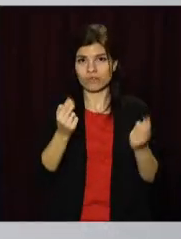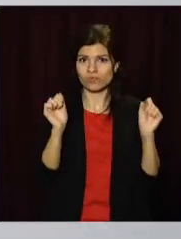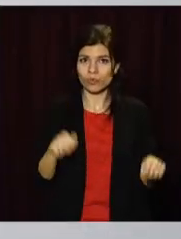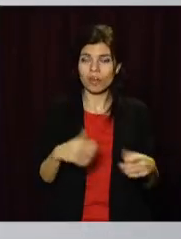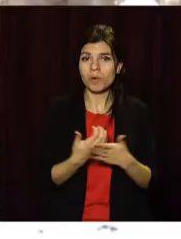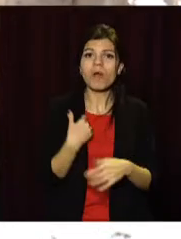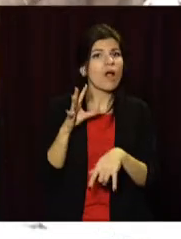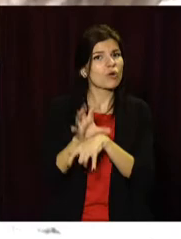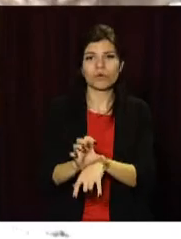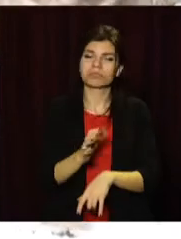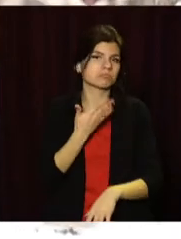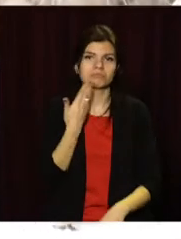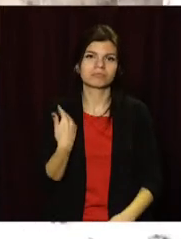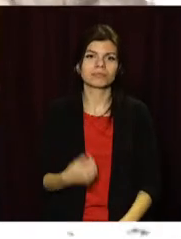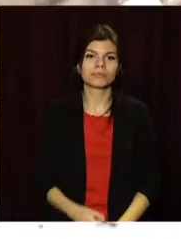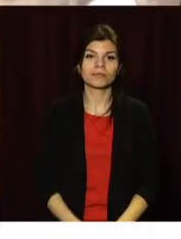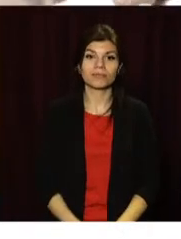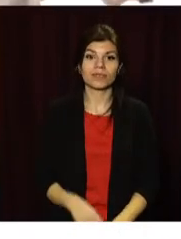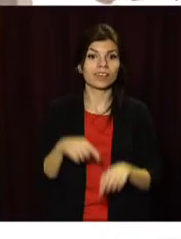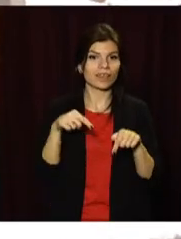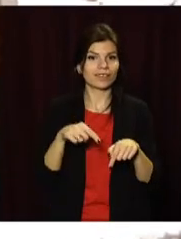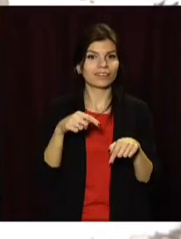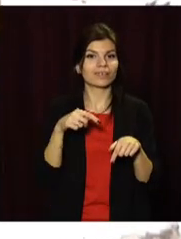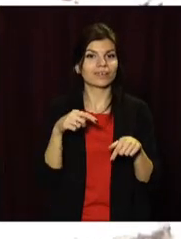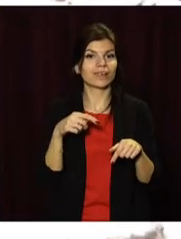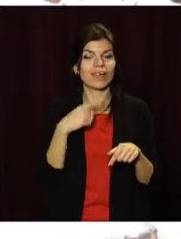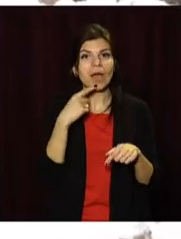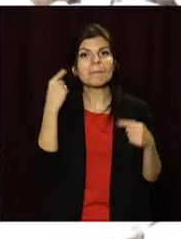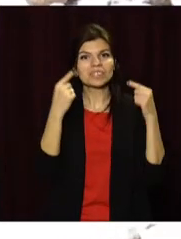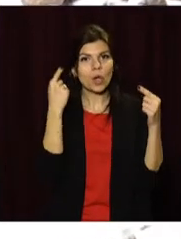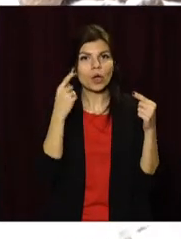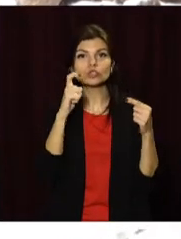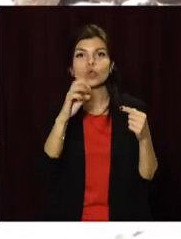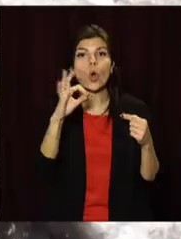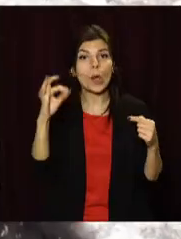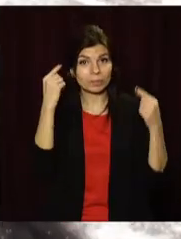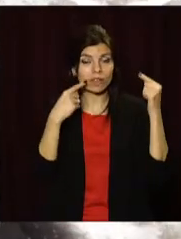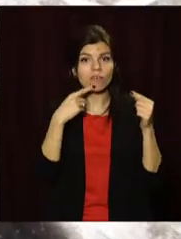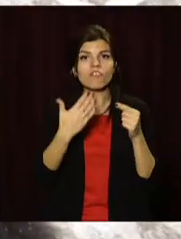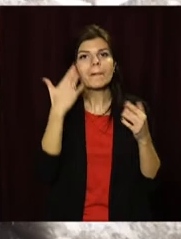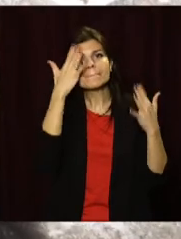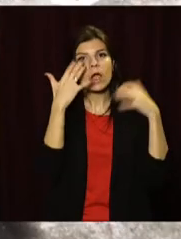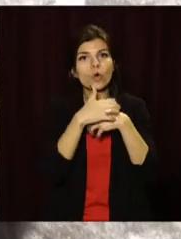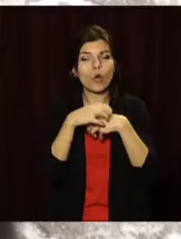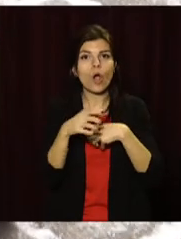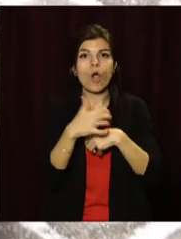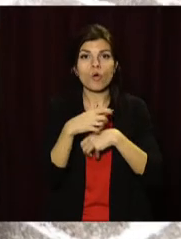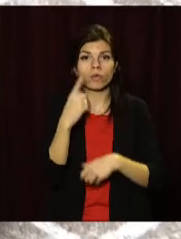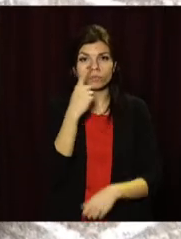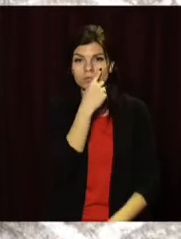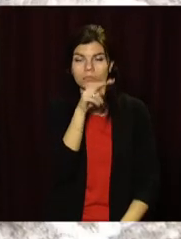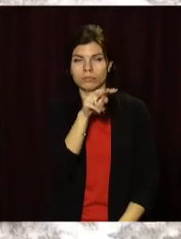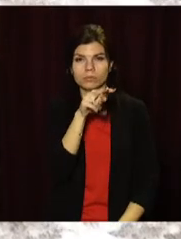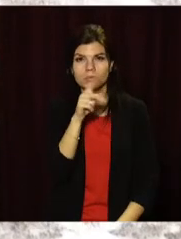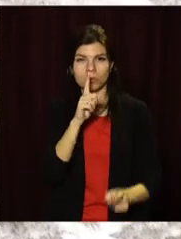ні, ми не ругаємо. Пристрасть вусанів до новорічних ялинок, зоопсихологи пояснюють мисленням хижака. Котячий зір гостро реагує